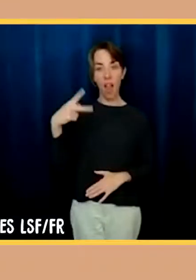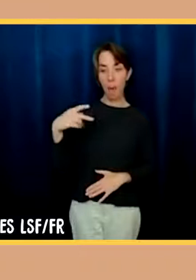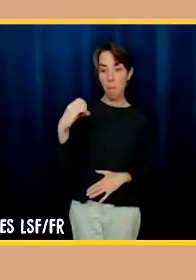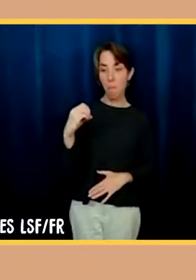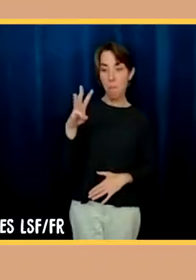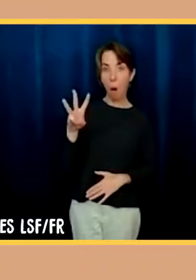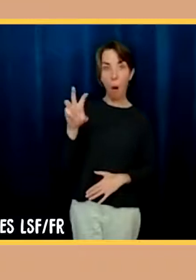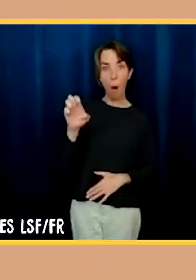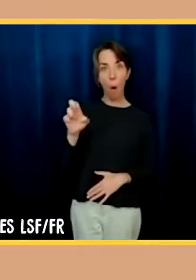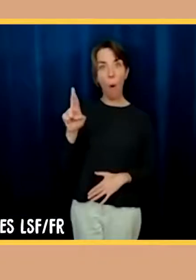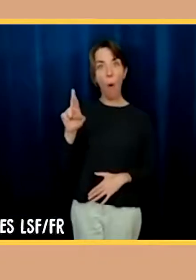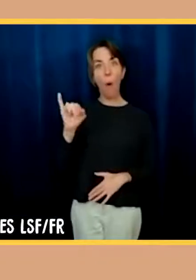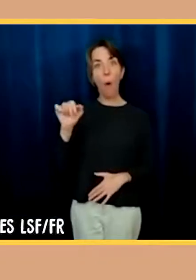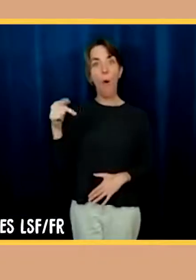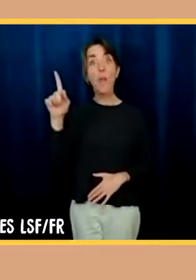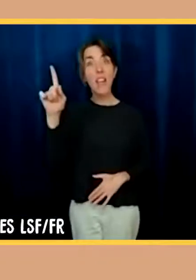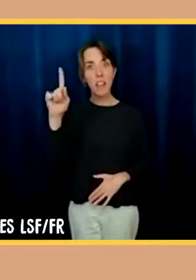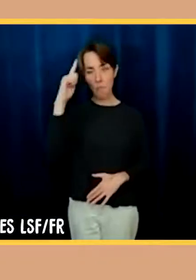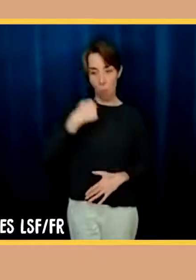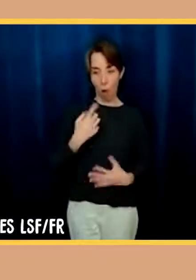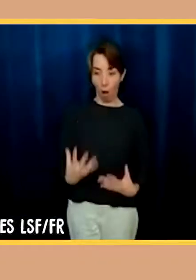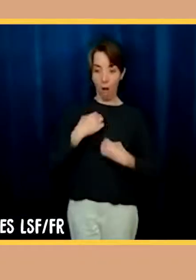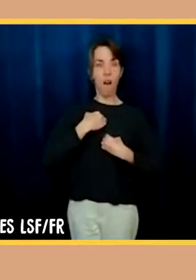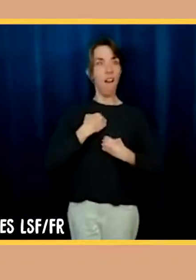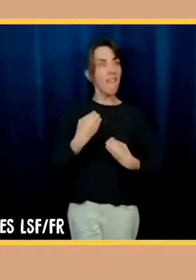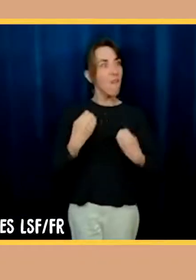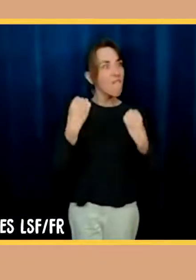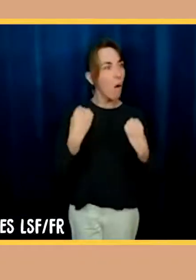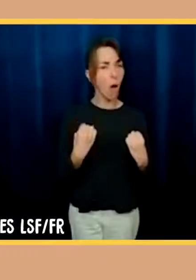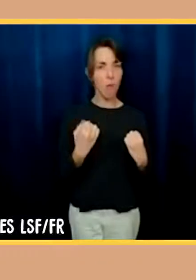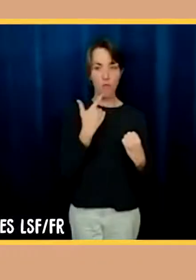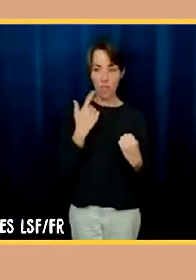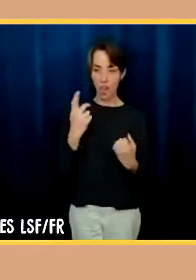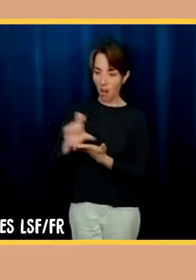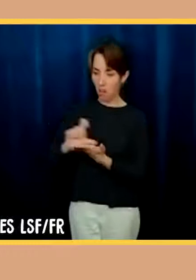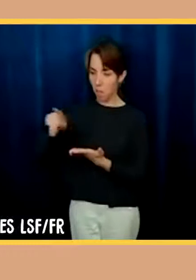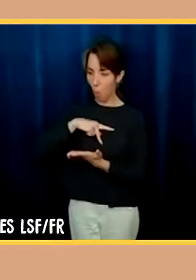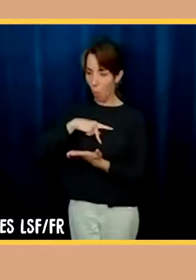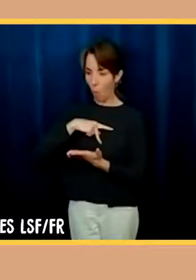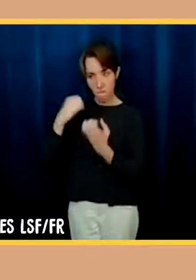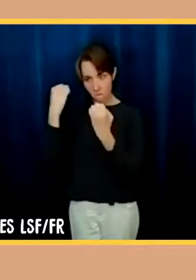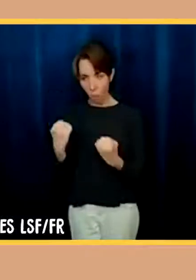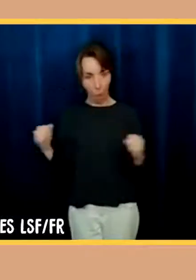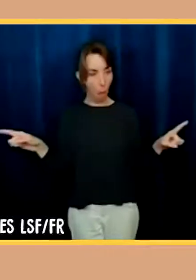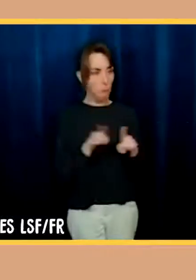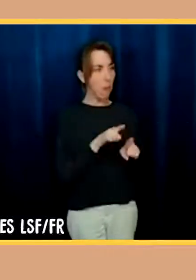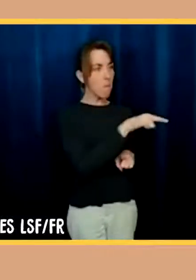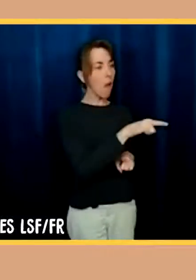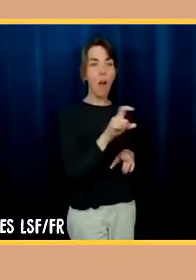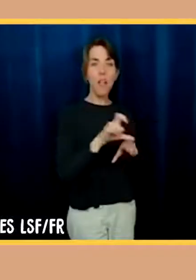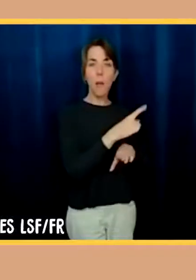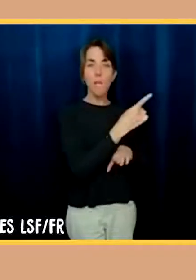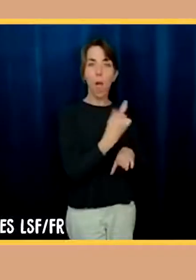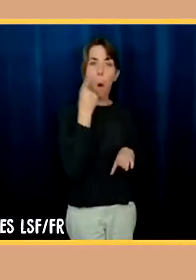dire que mon islam, il vaut autant que l'islam des hommes qui ont finalement appliqué leur vision misogyne et sexiste des textes